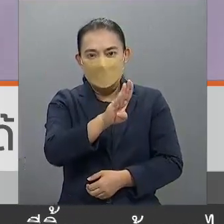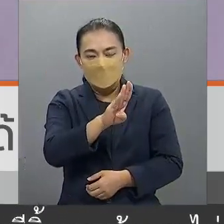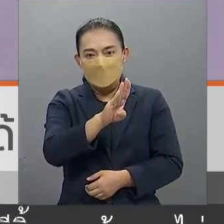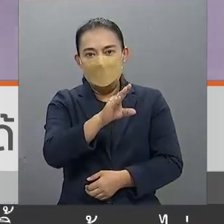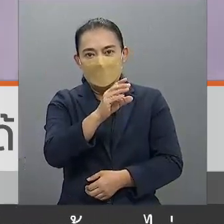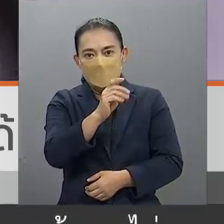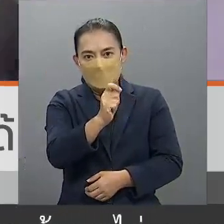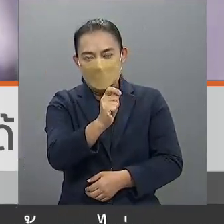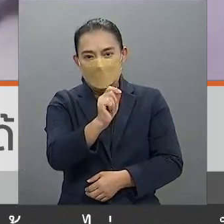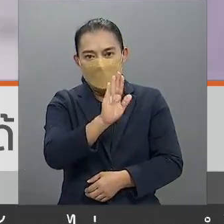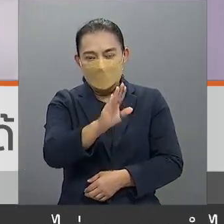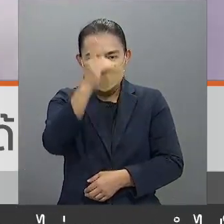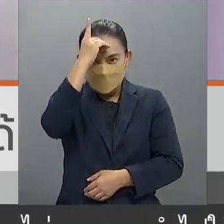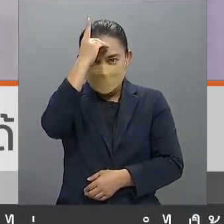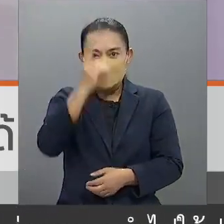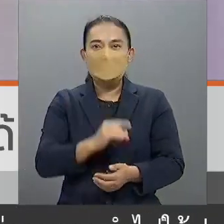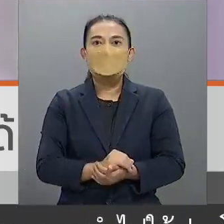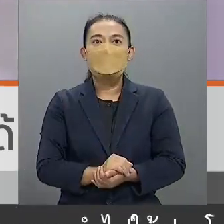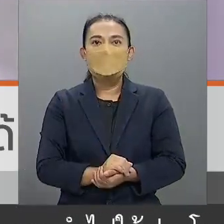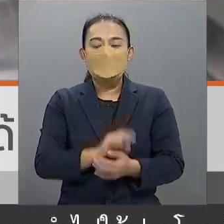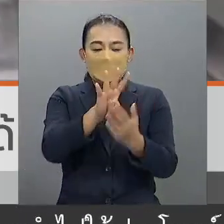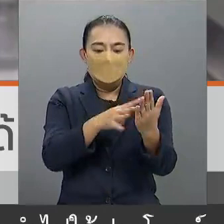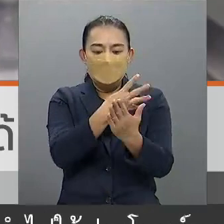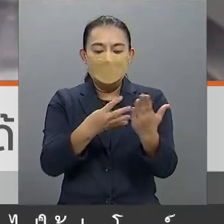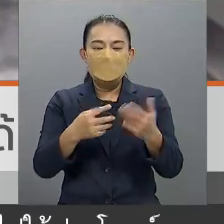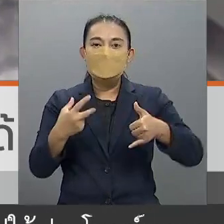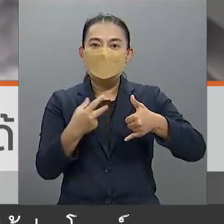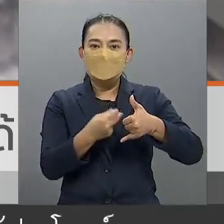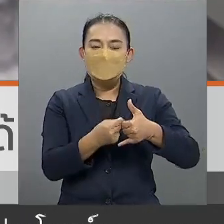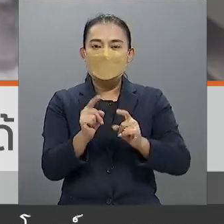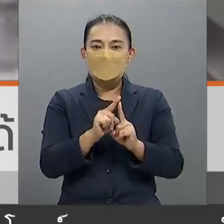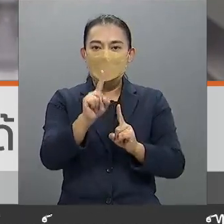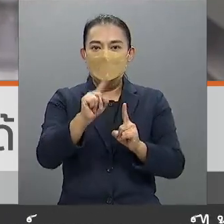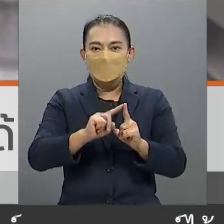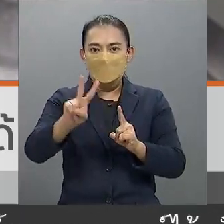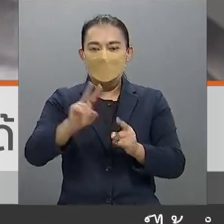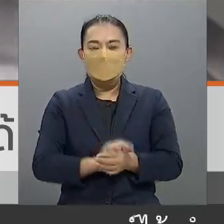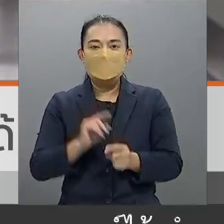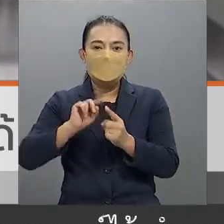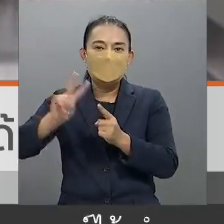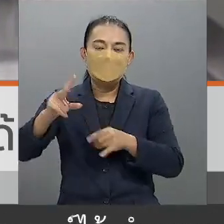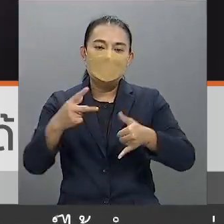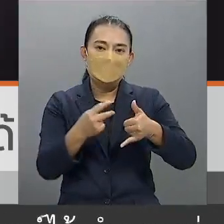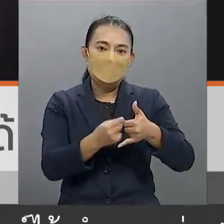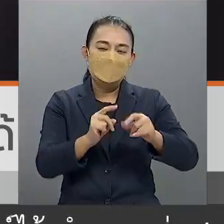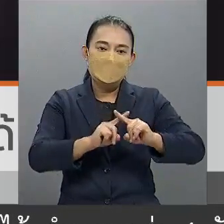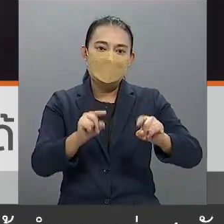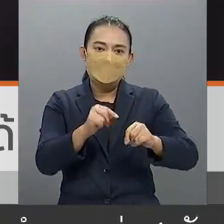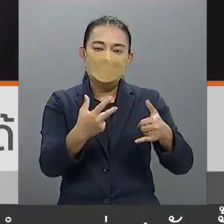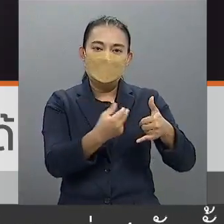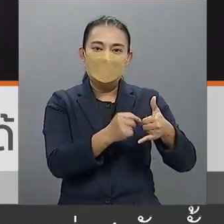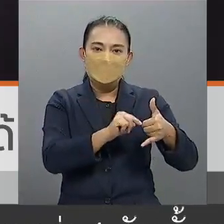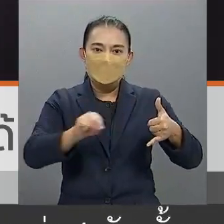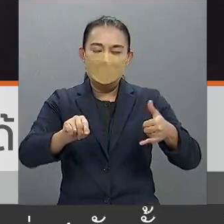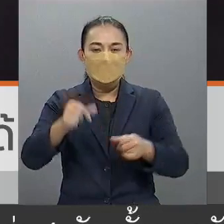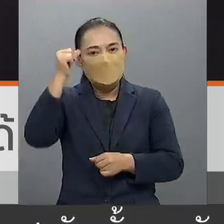ซึ่งแผนการฉีดก็ประกอบด้วยการฉีดวัคซีนจำนวน2เข็มโดยเข็มที่2เนี่ยห่างจากเข็มแรก21วันโดยอายุตั้